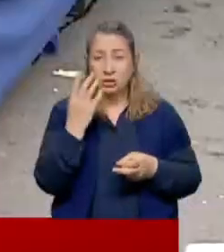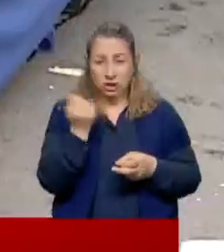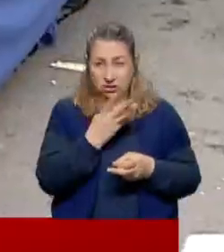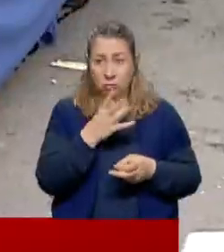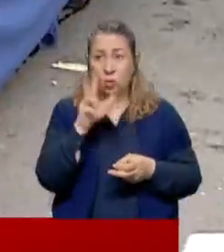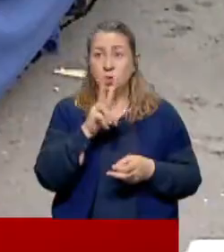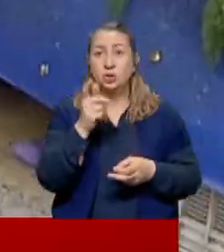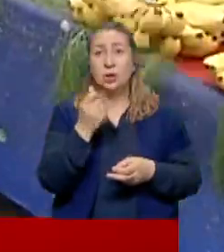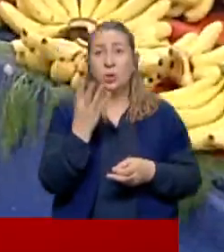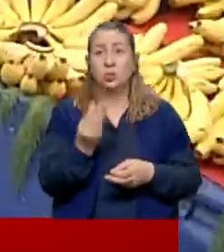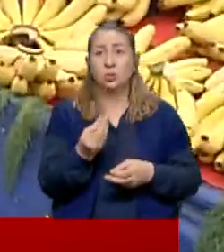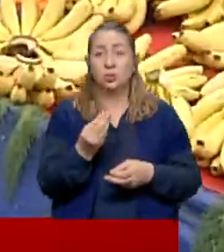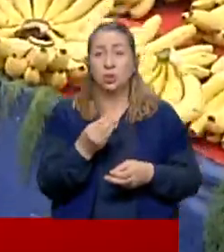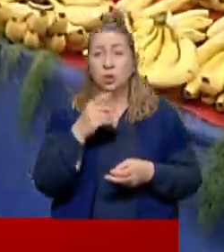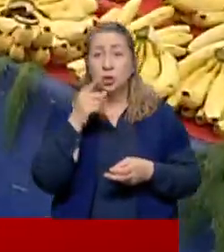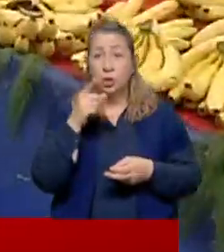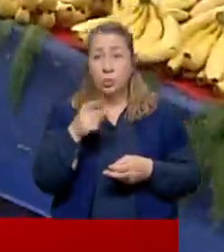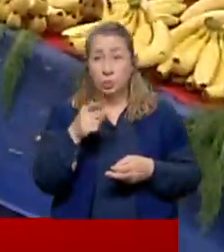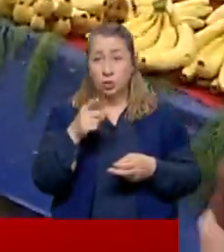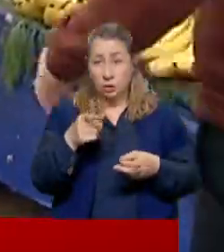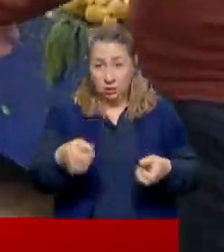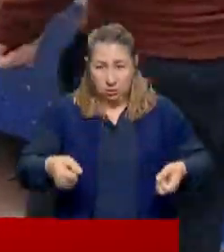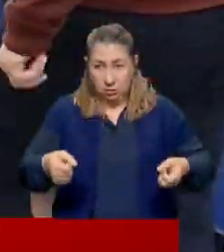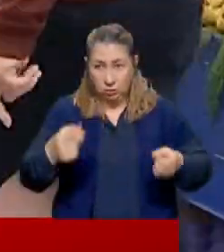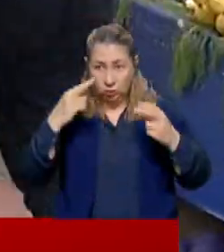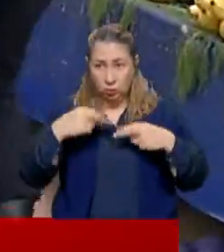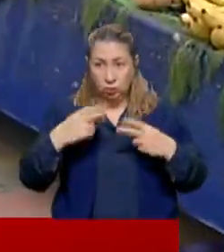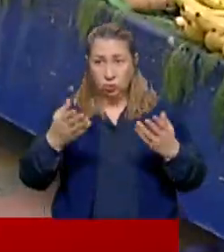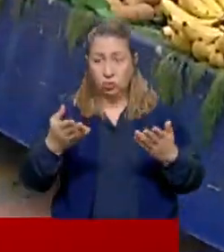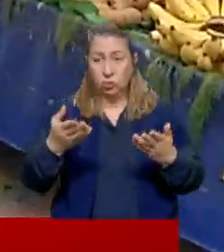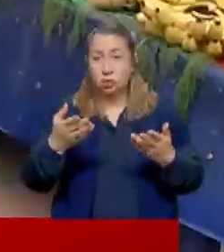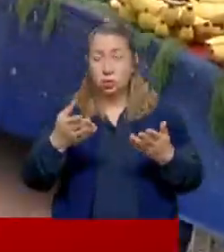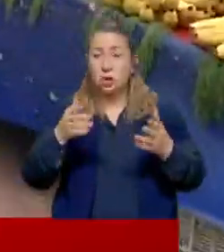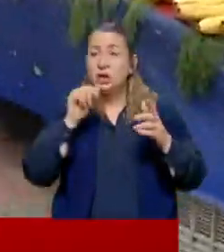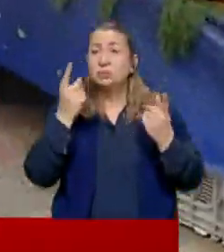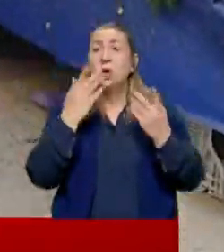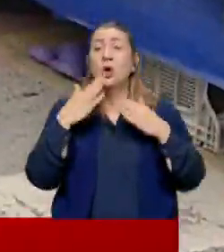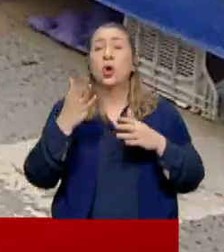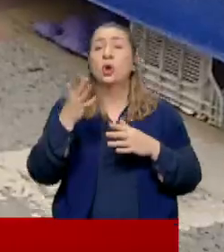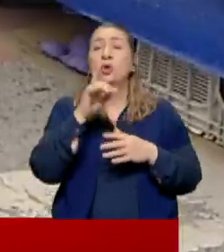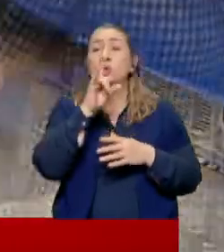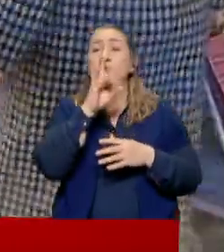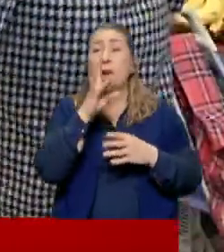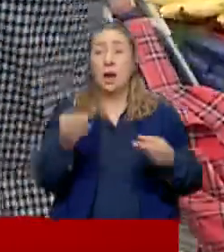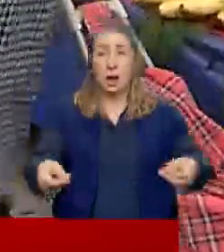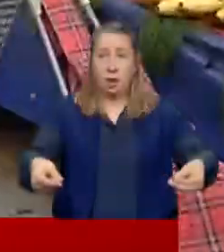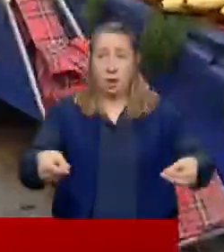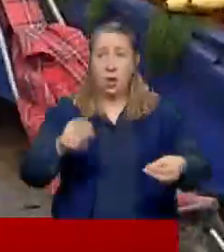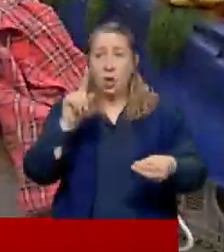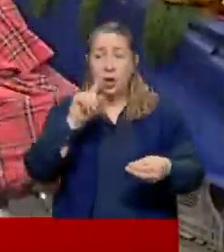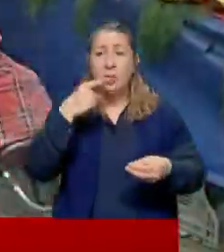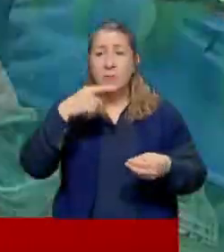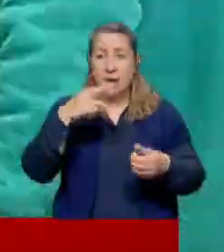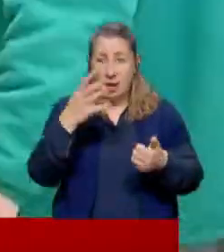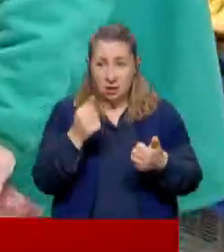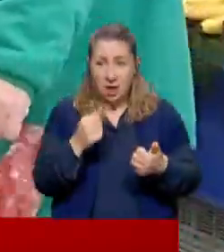nüfusun 30 retkar yani memleketin hali yok 150 lira 10 lira